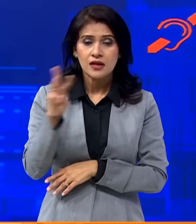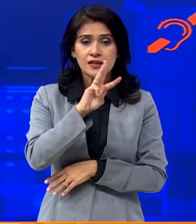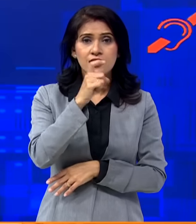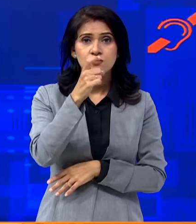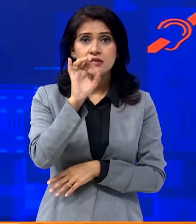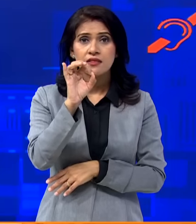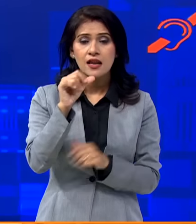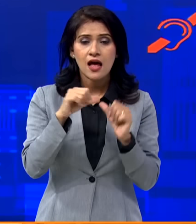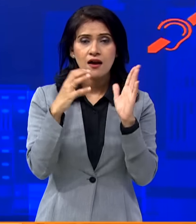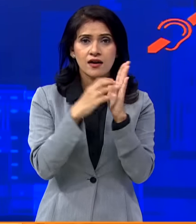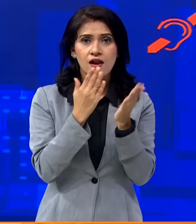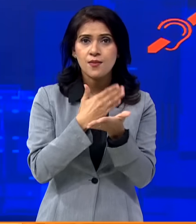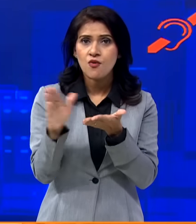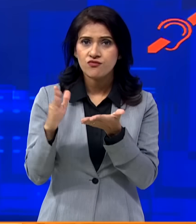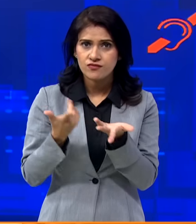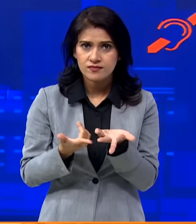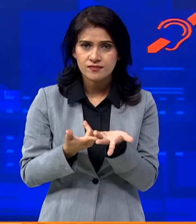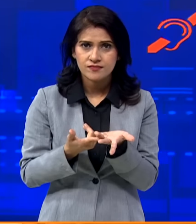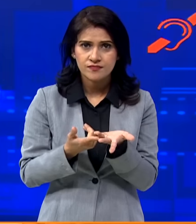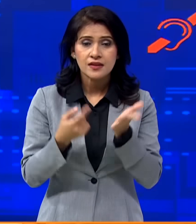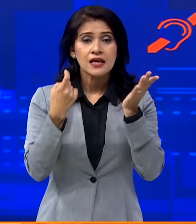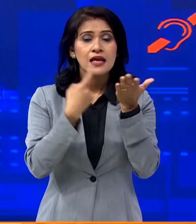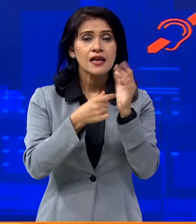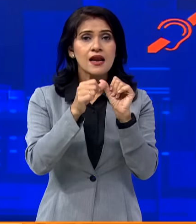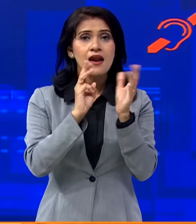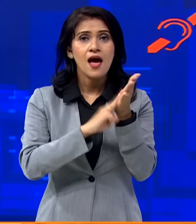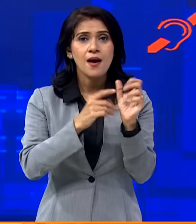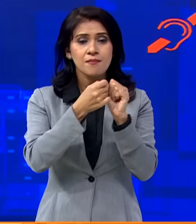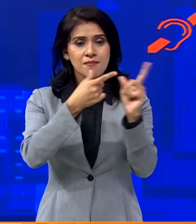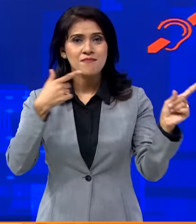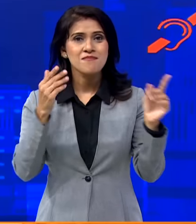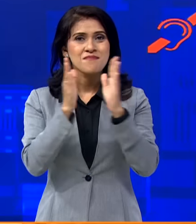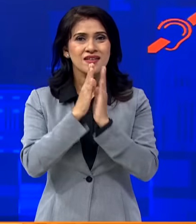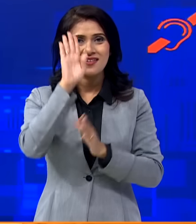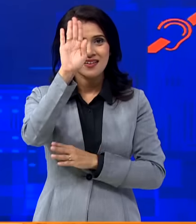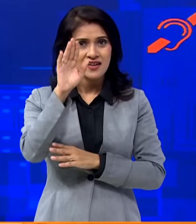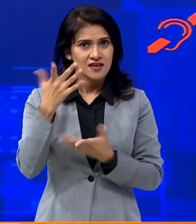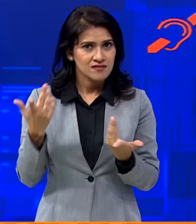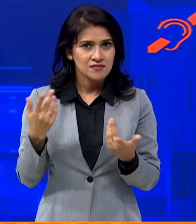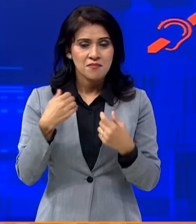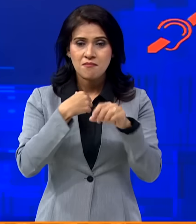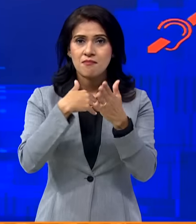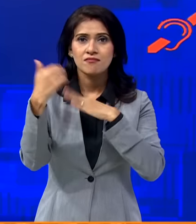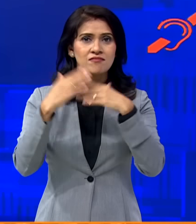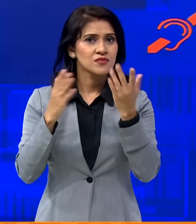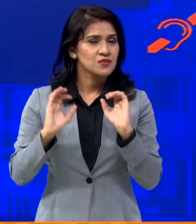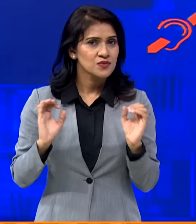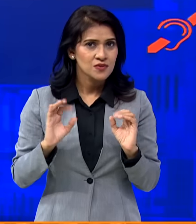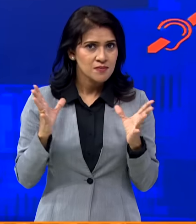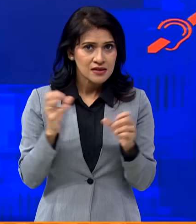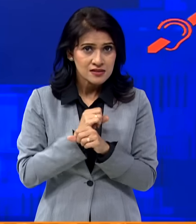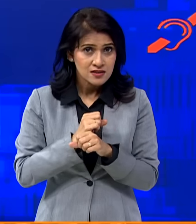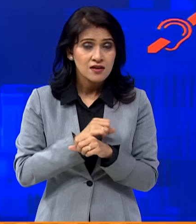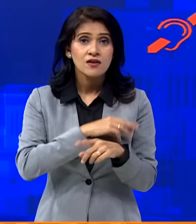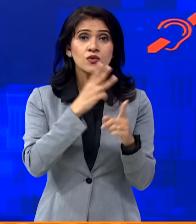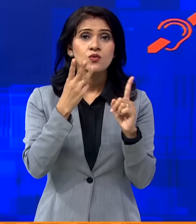हटती ना राम मंदिर का निर्माण होता ना तीन तलाक हटता और रजत जी